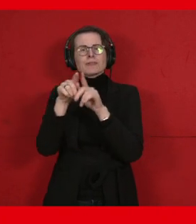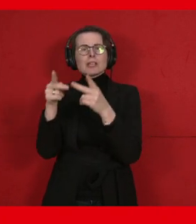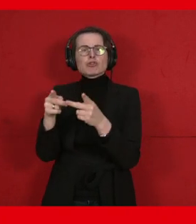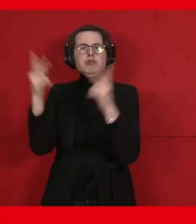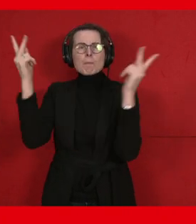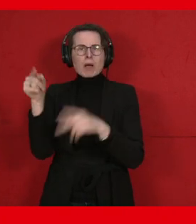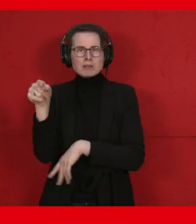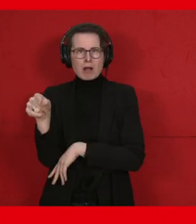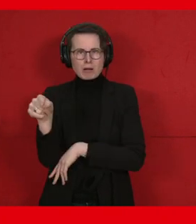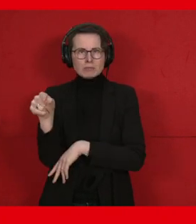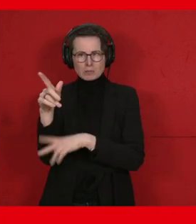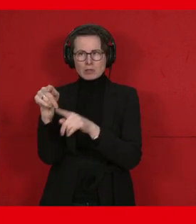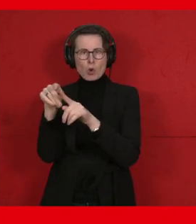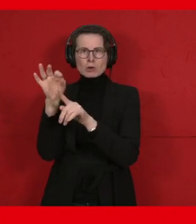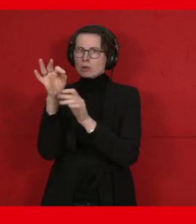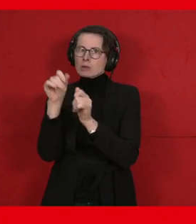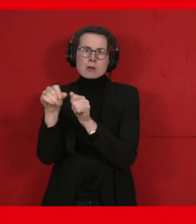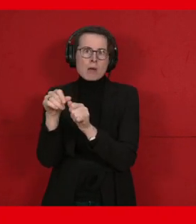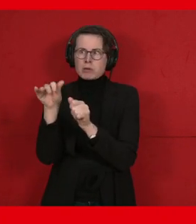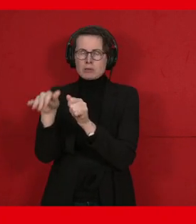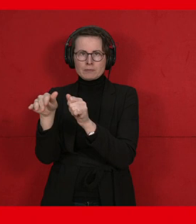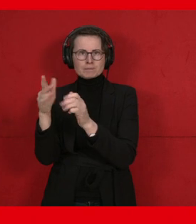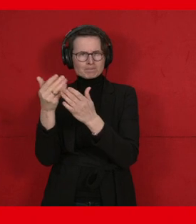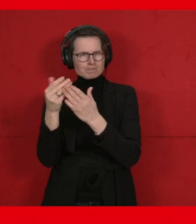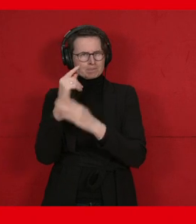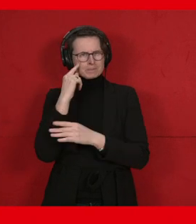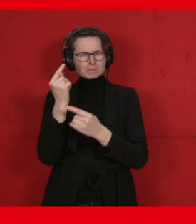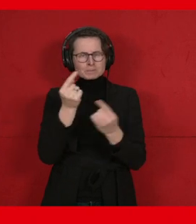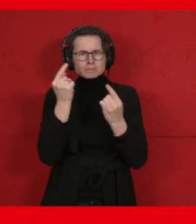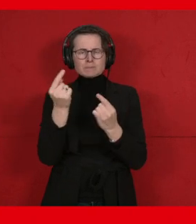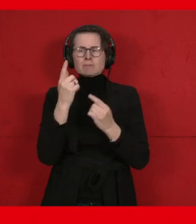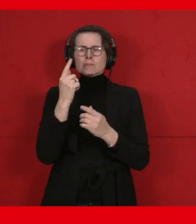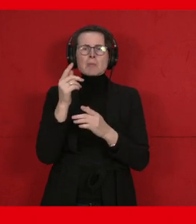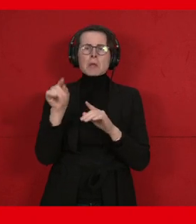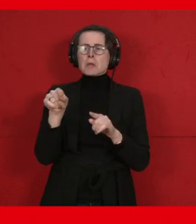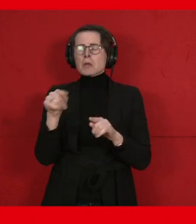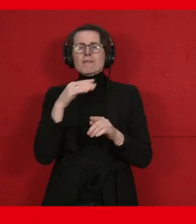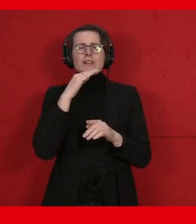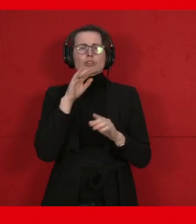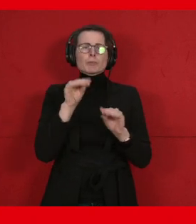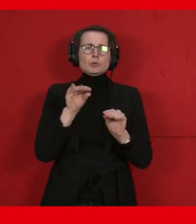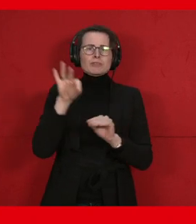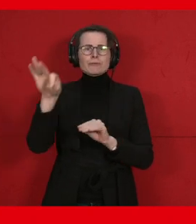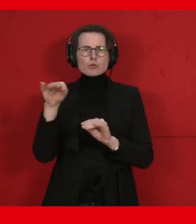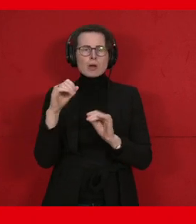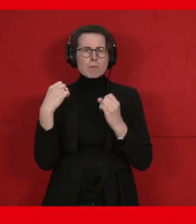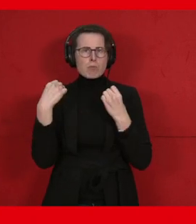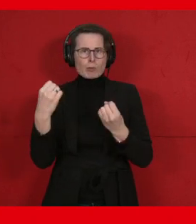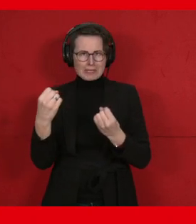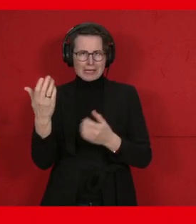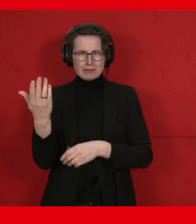der Energiewende. Also wenn ich sehe zum Beispiel die Debatten rund um Einsatz des Wasserstoffs in der Mobilität, ja,